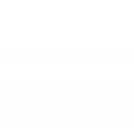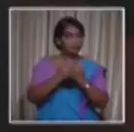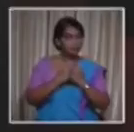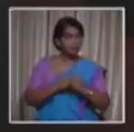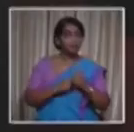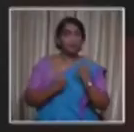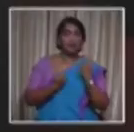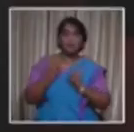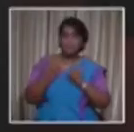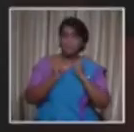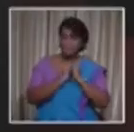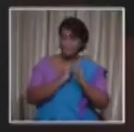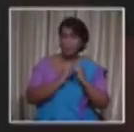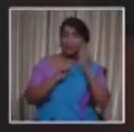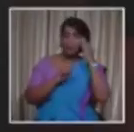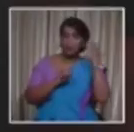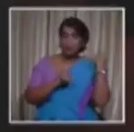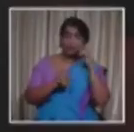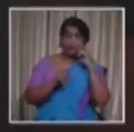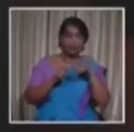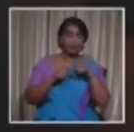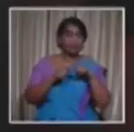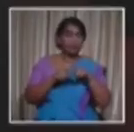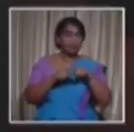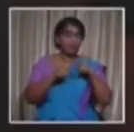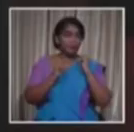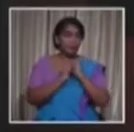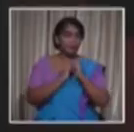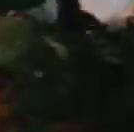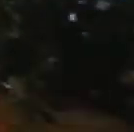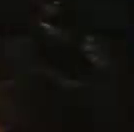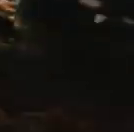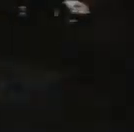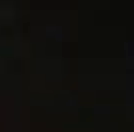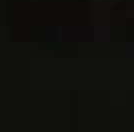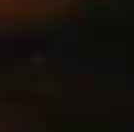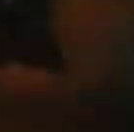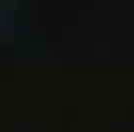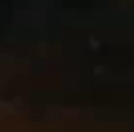රථ සඳහා දෙමව්පියන් දැරීමට සිදුවන අධික ප්‍රවාහන වියදම් සඳහා